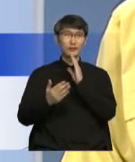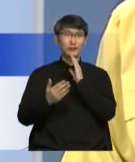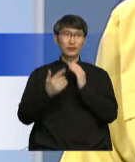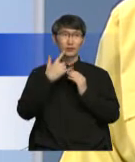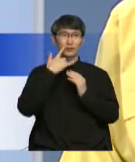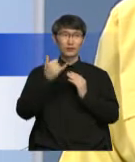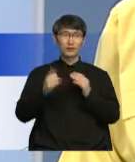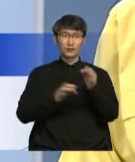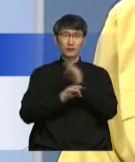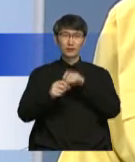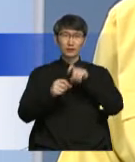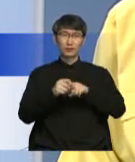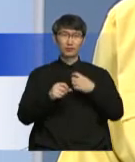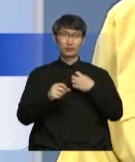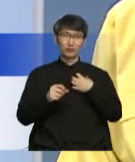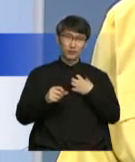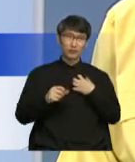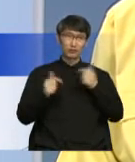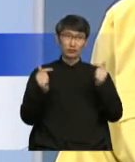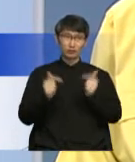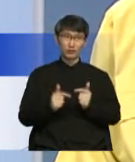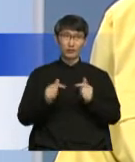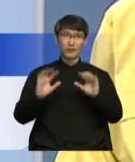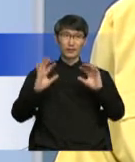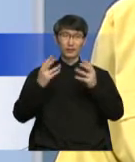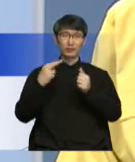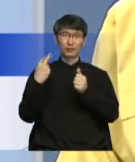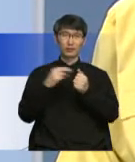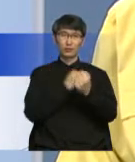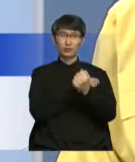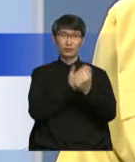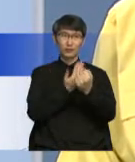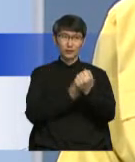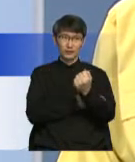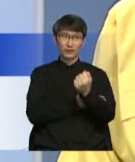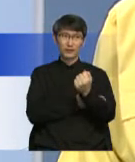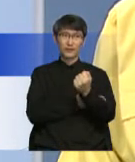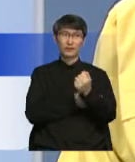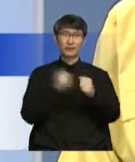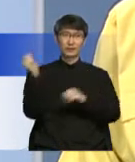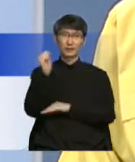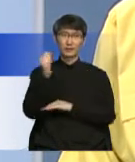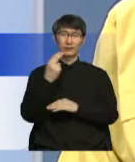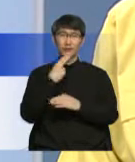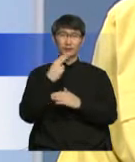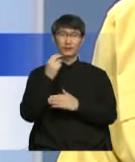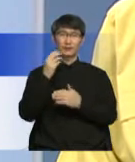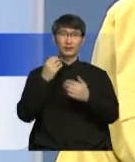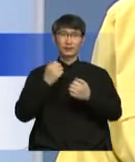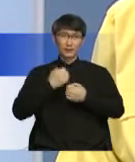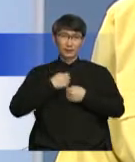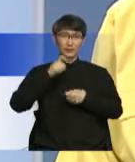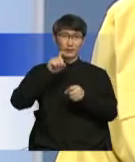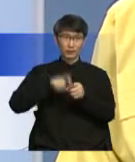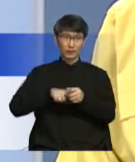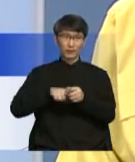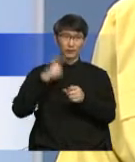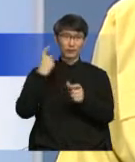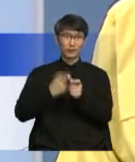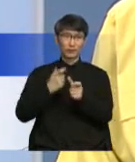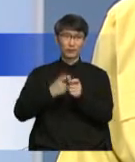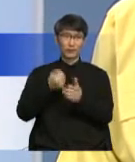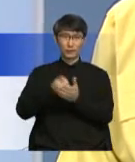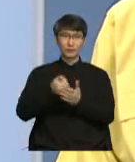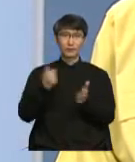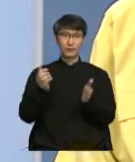학부모들의 경제적 부담을 경감하고 우리 아이들의 교육 권리를 흔들림 없이 지키기 위해 고심 끝에 결단을